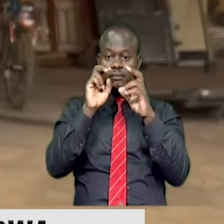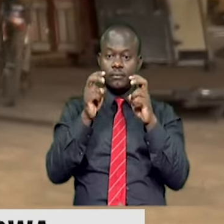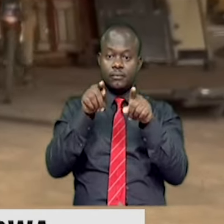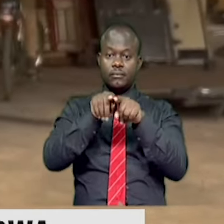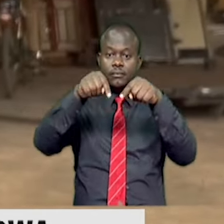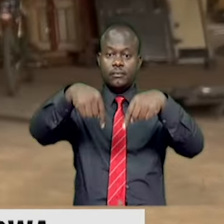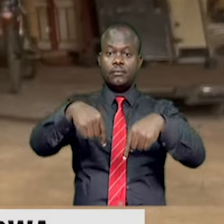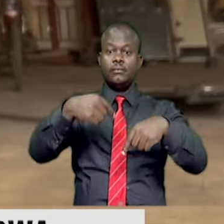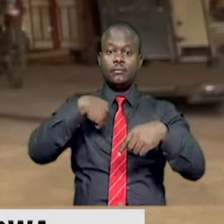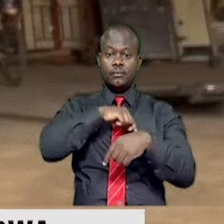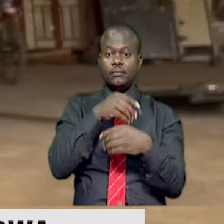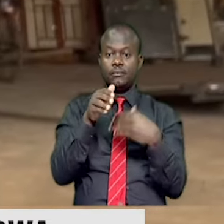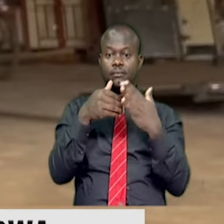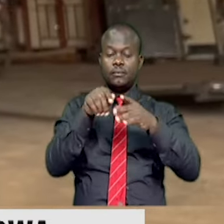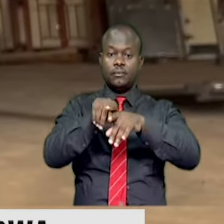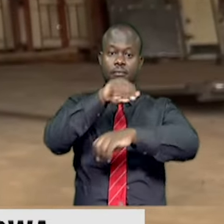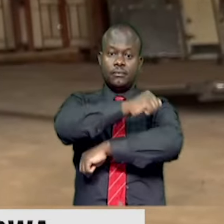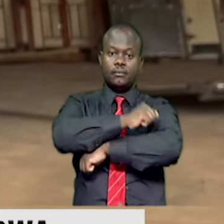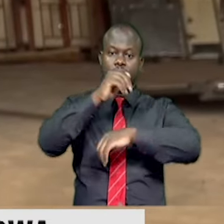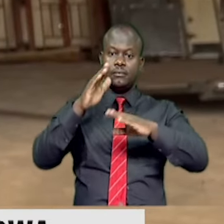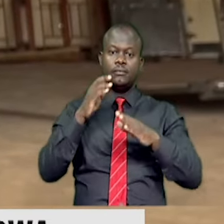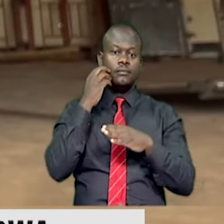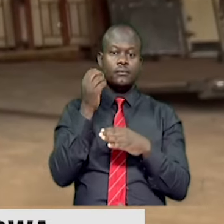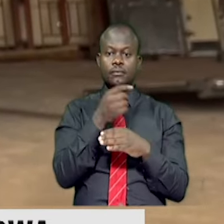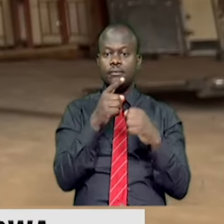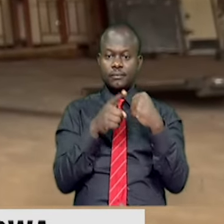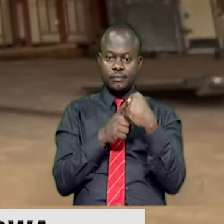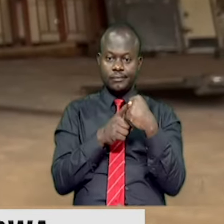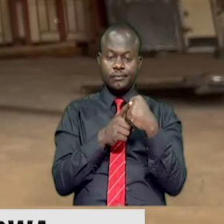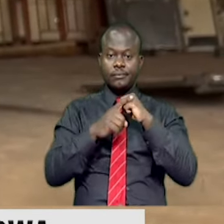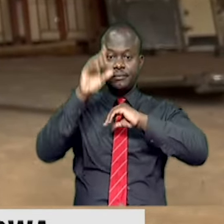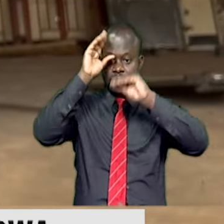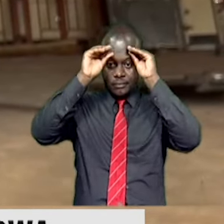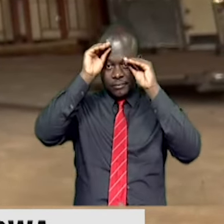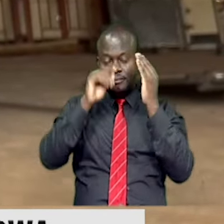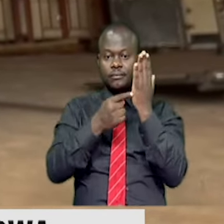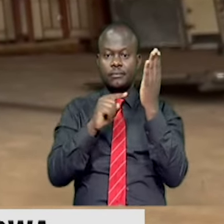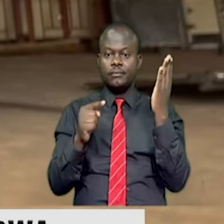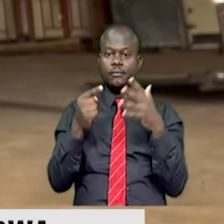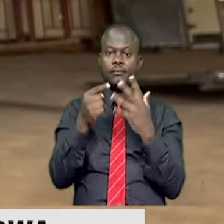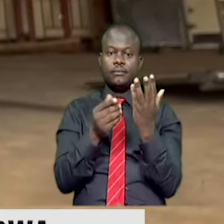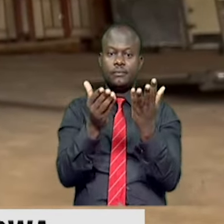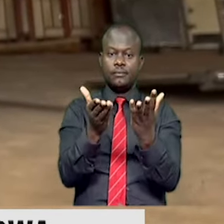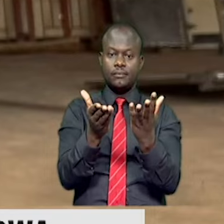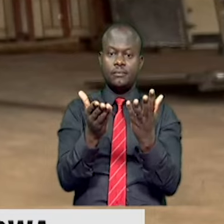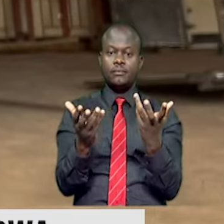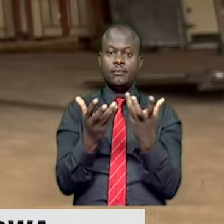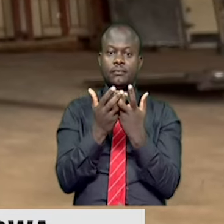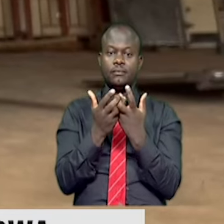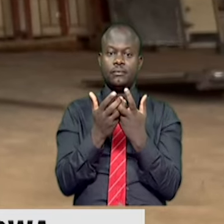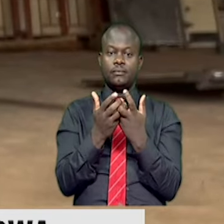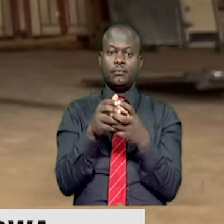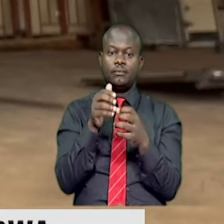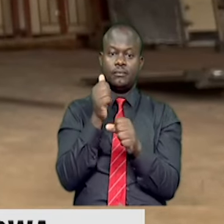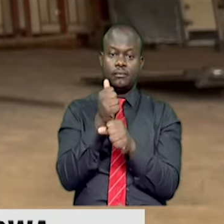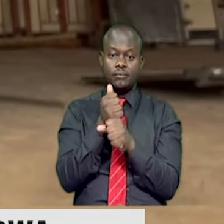mwarimu w'umunyeshuri, amezi 6 ndi kwiga tekiniki hano bijyanye no gukora